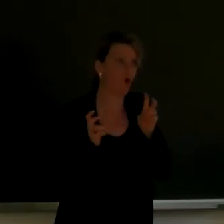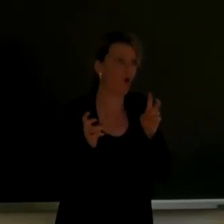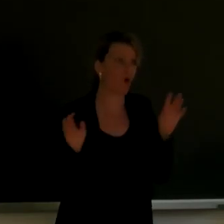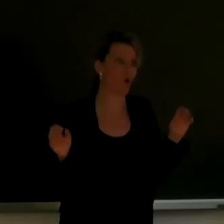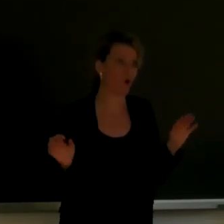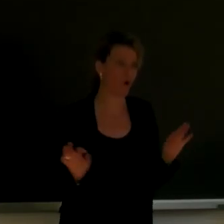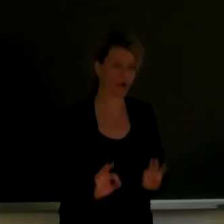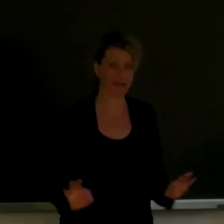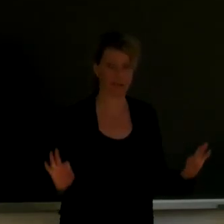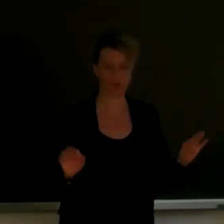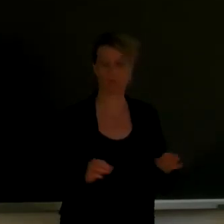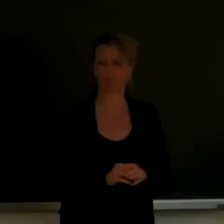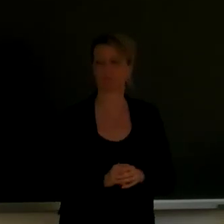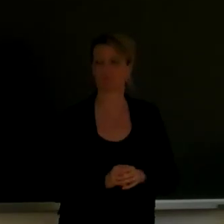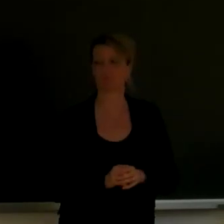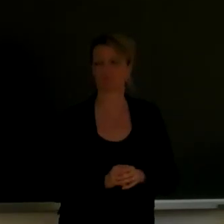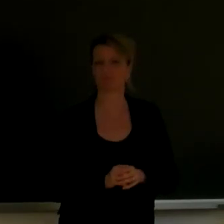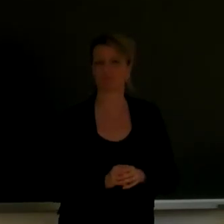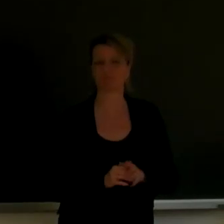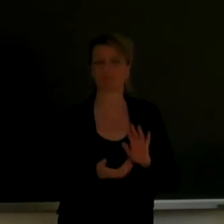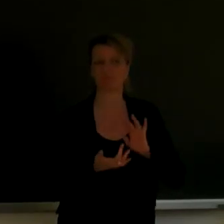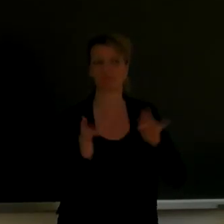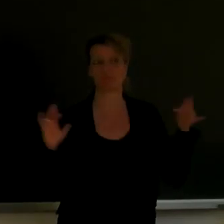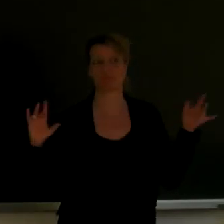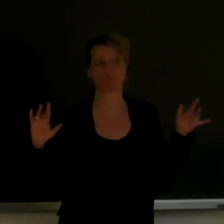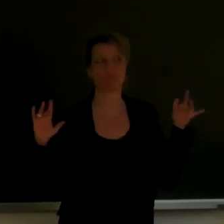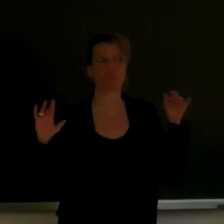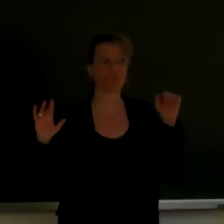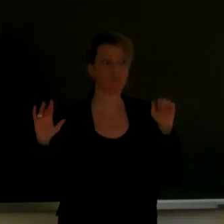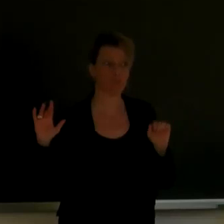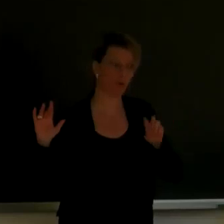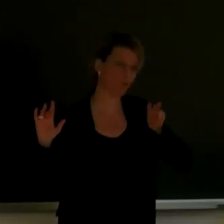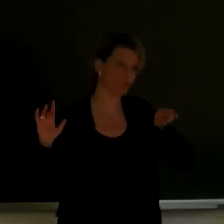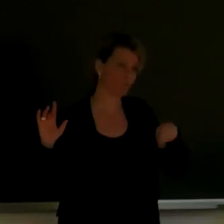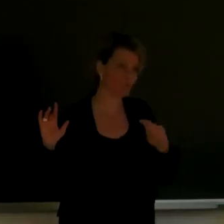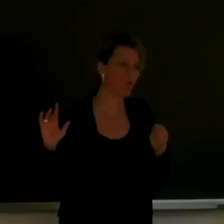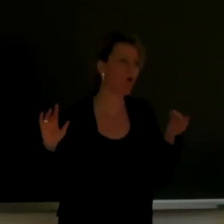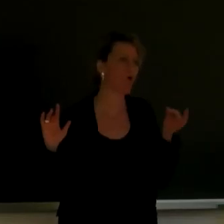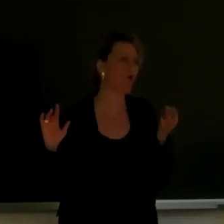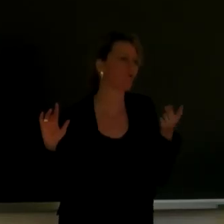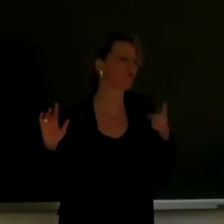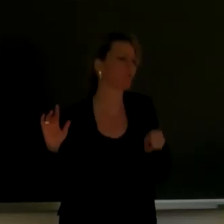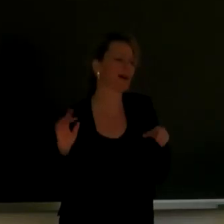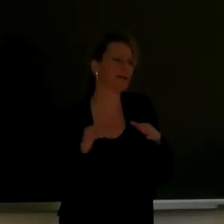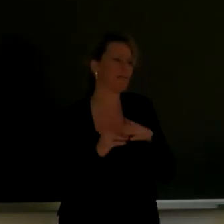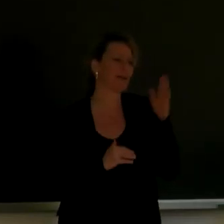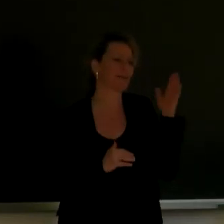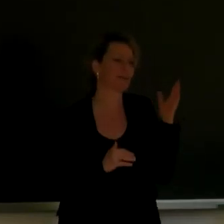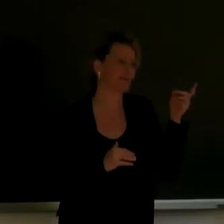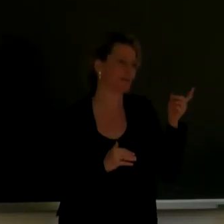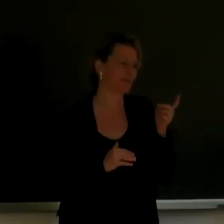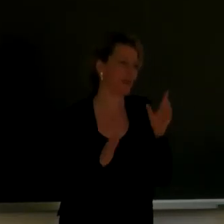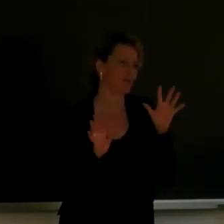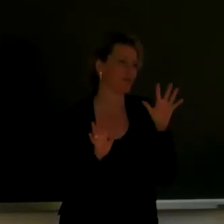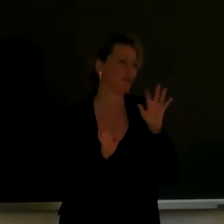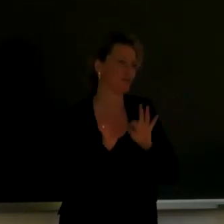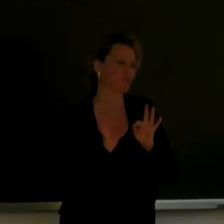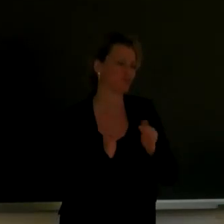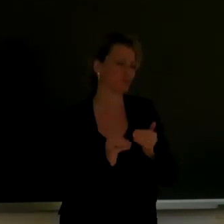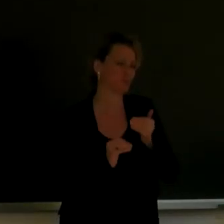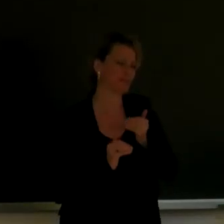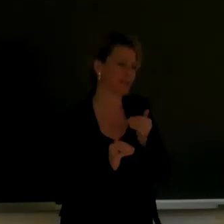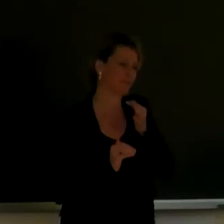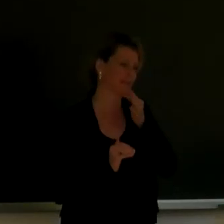iscrivere direttamente sul sito oppure venire domani mattina 10 minuti prima, quindi verso le